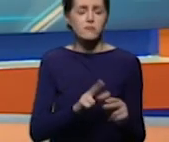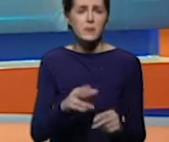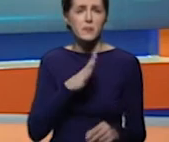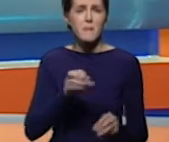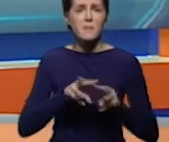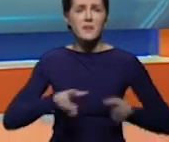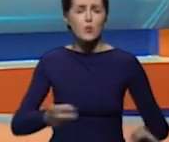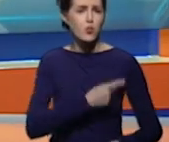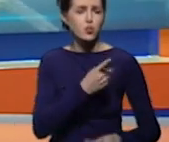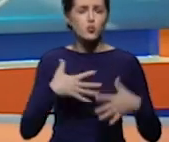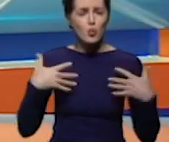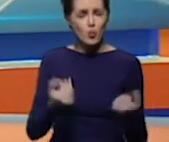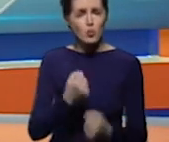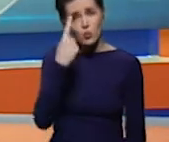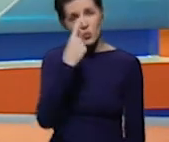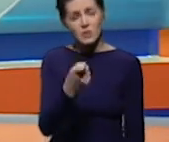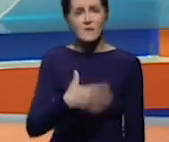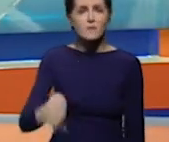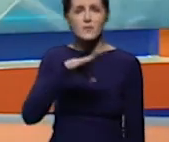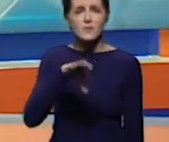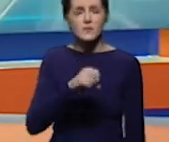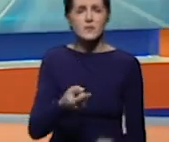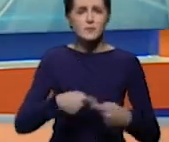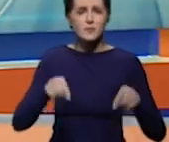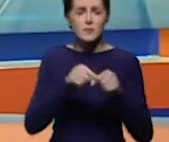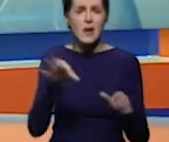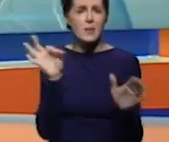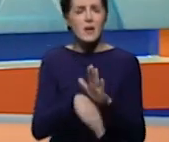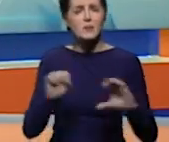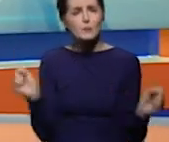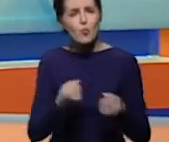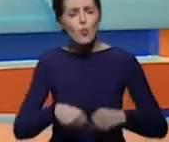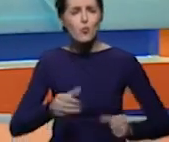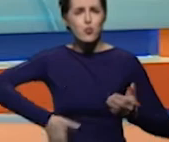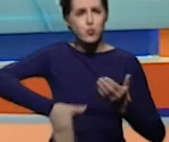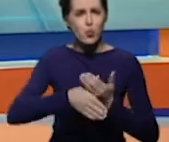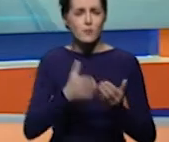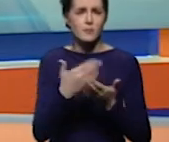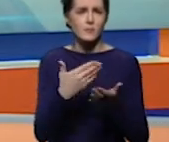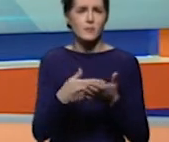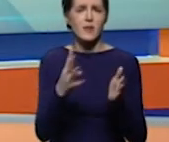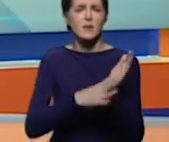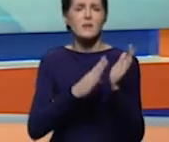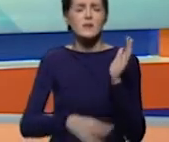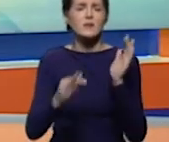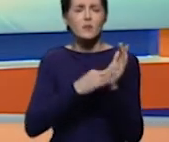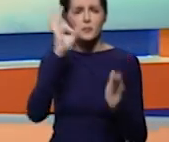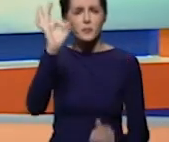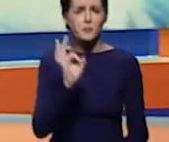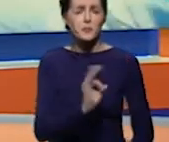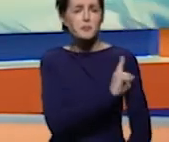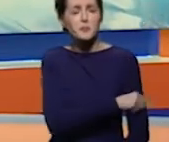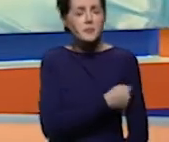Міністерстві охорони здоров'я повідомили, всі заклади екстреної медичної допомоги та 97%